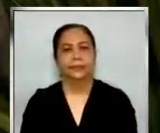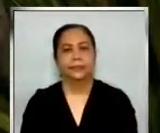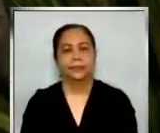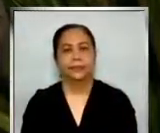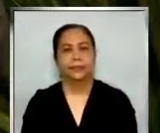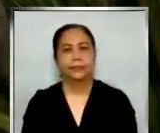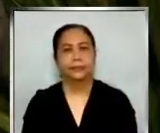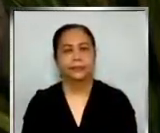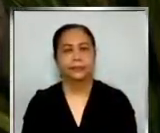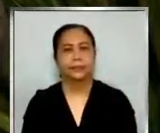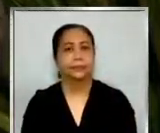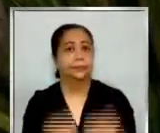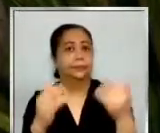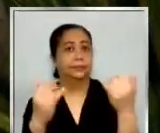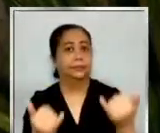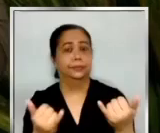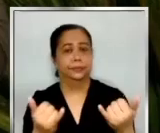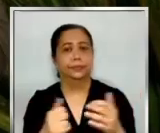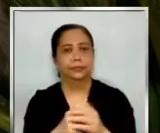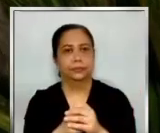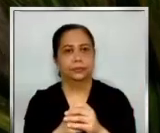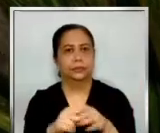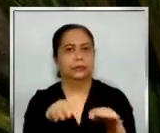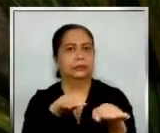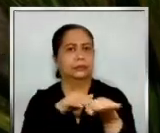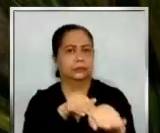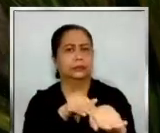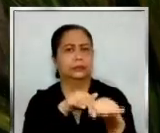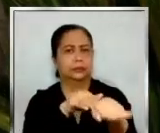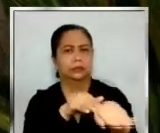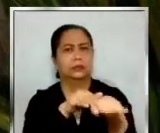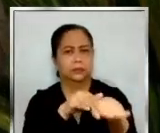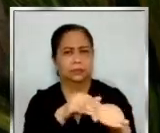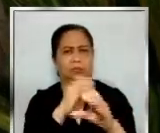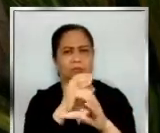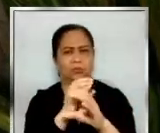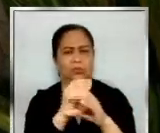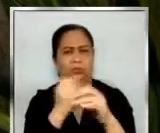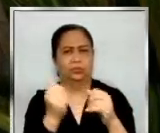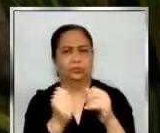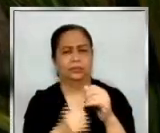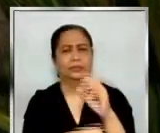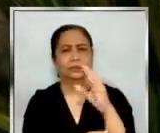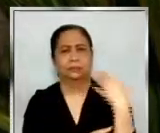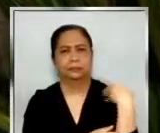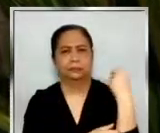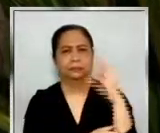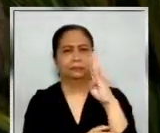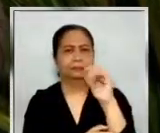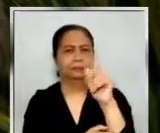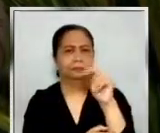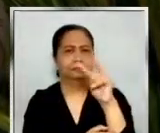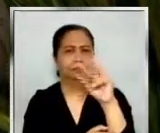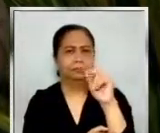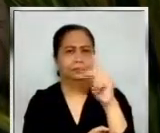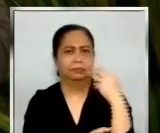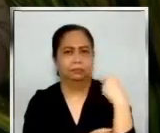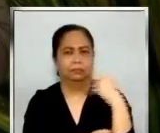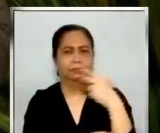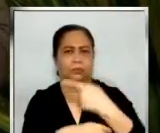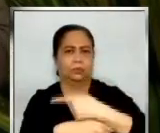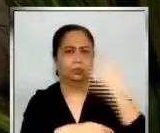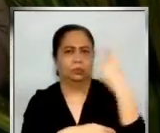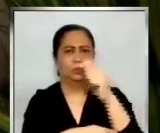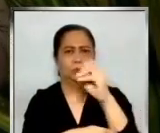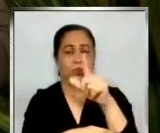Vicky, sa mga oras nga na ito ay bumper to bumper yung mga sasakyan dito sa Balintawak Toll Plaza. Doon po sa mga hindi pa po nakakapagpakabit, no,